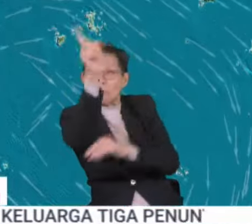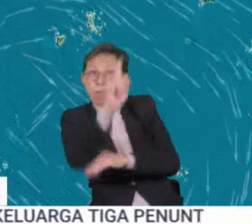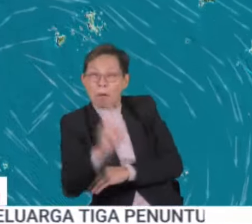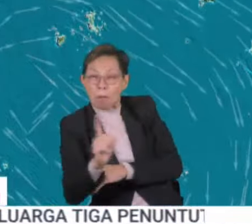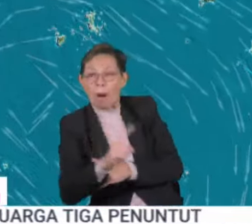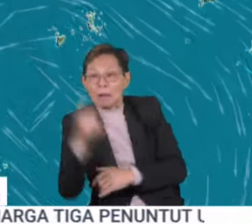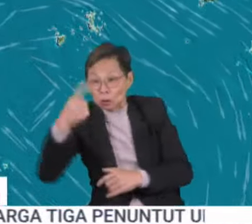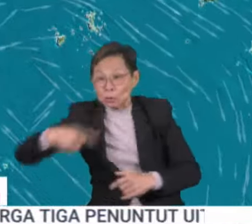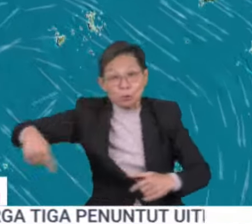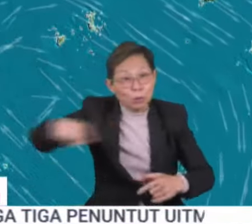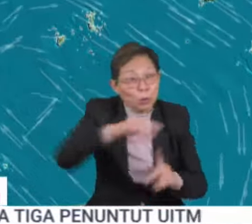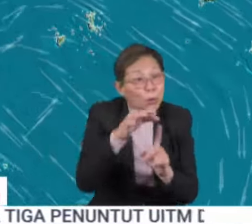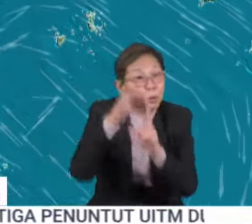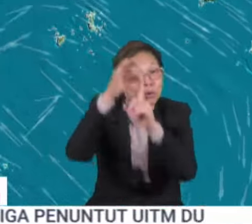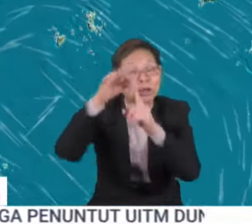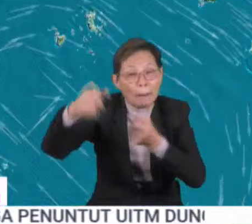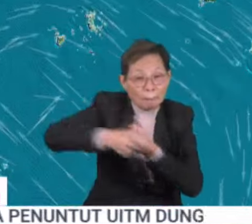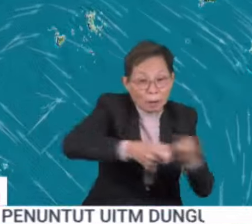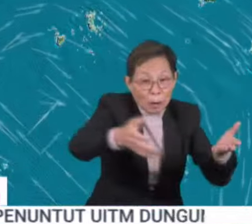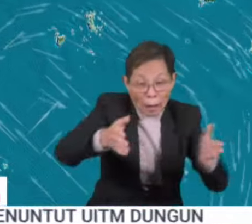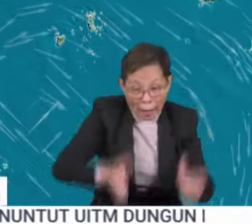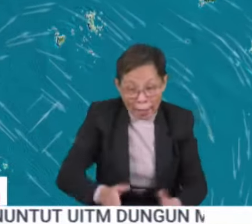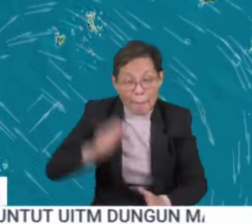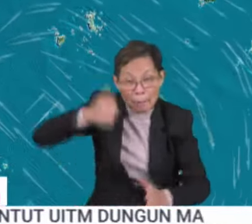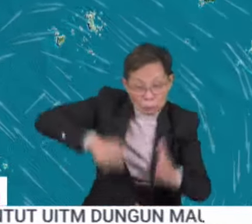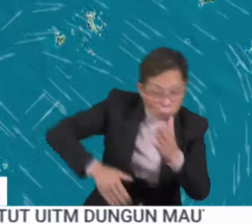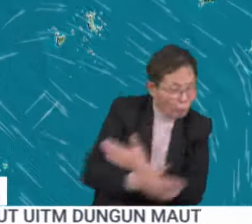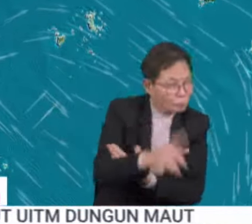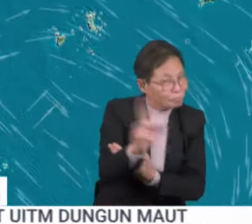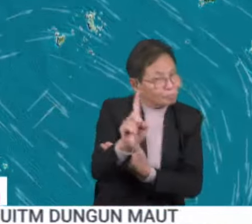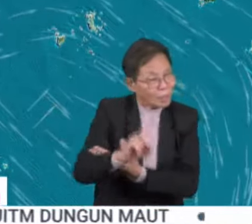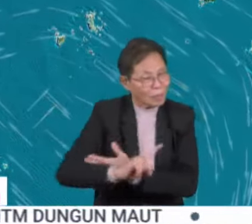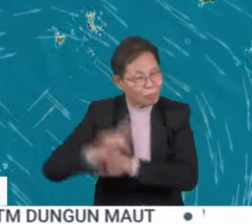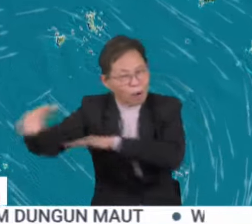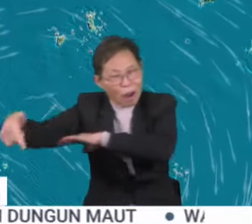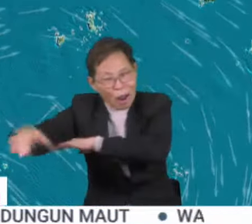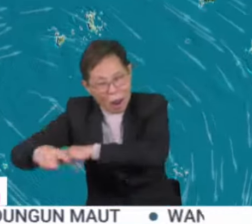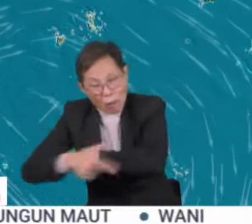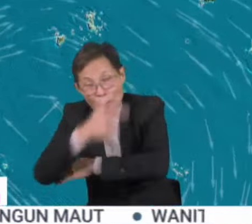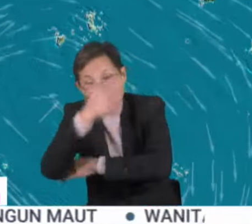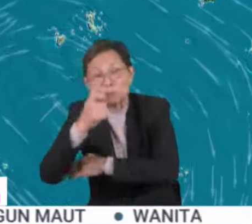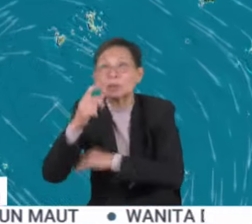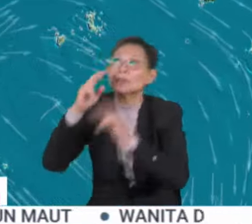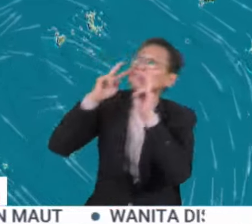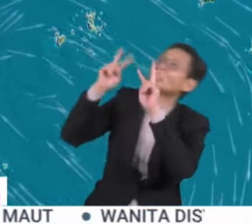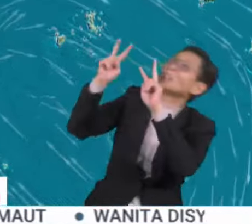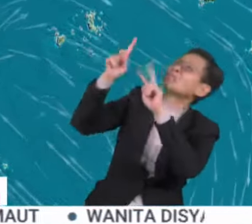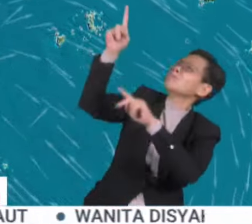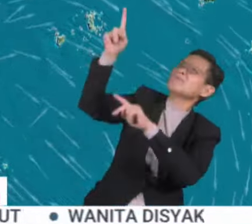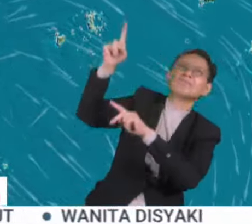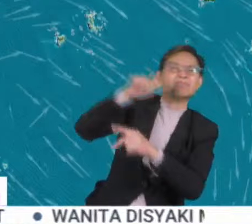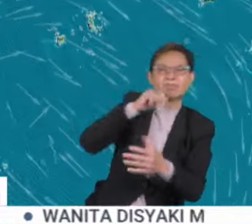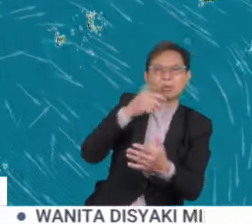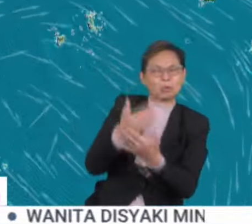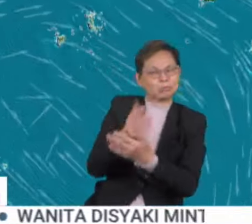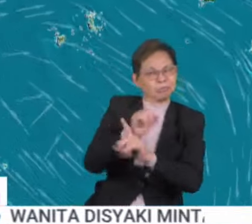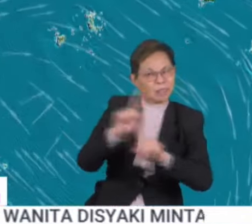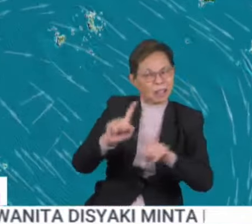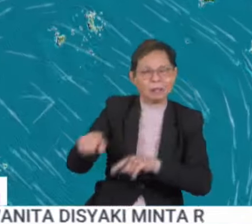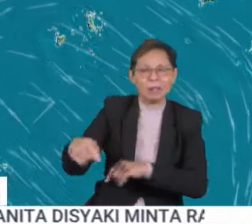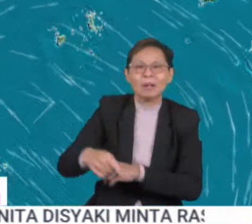pada anda semua, khususnya para nelayan, pada esok pagi jangan turun ke laut jika anda dapati keadaan cuaca tidak mengizinkan